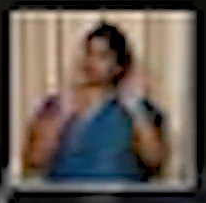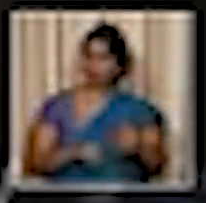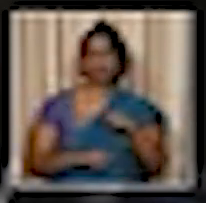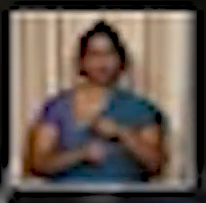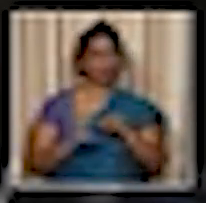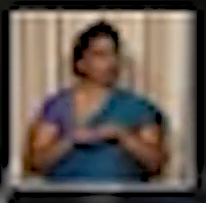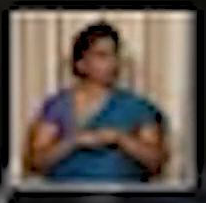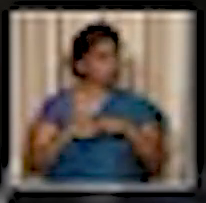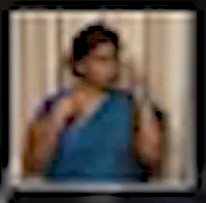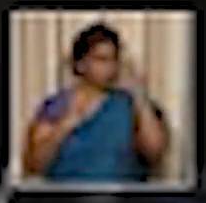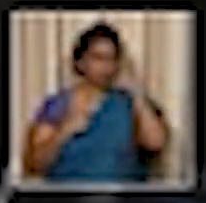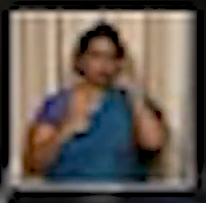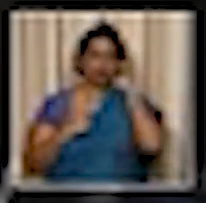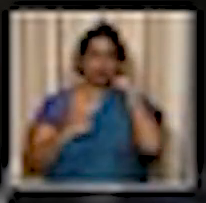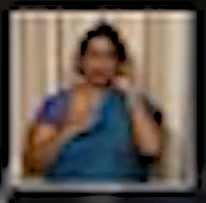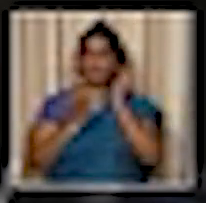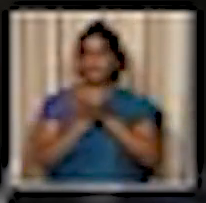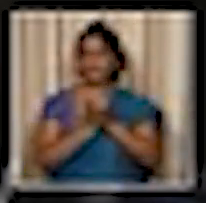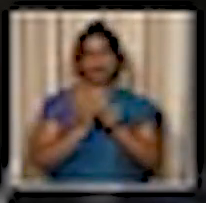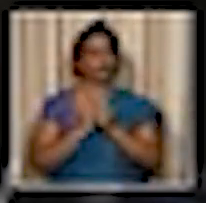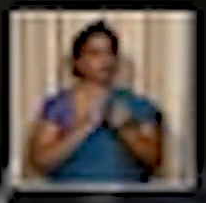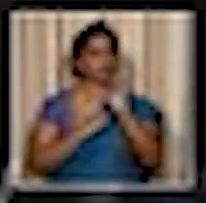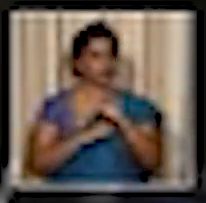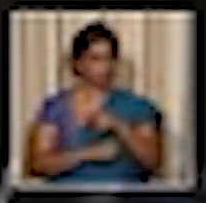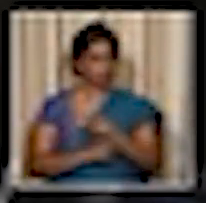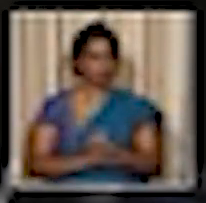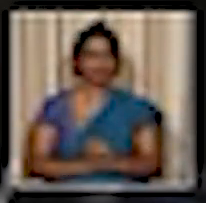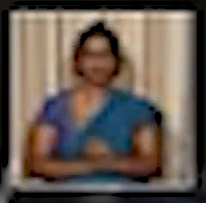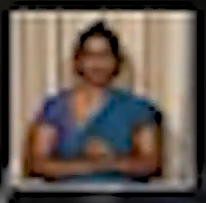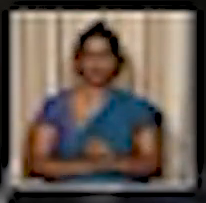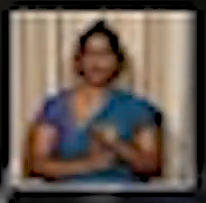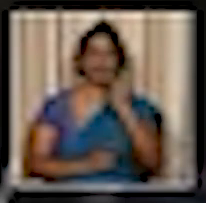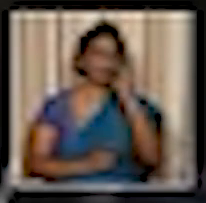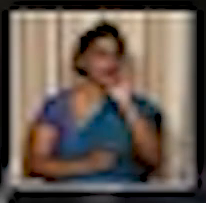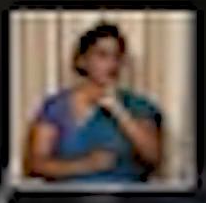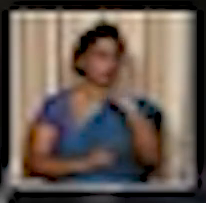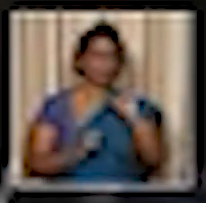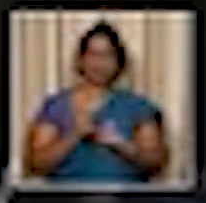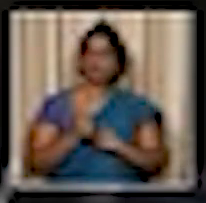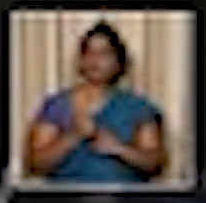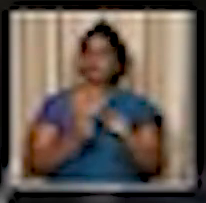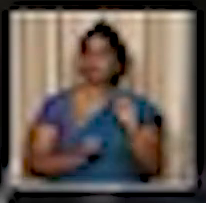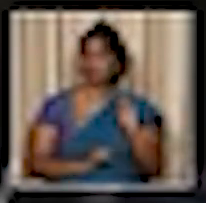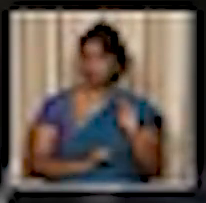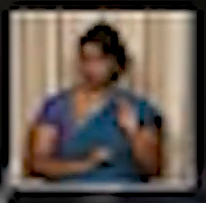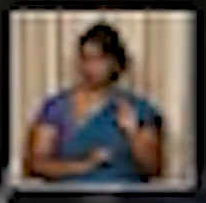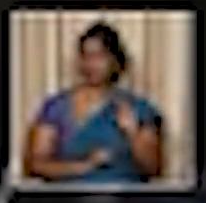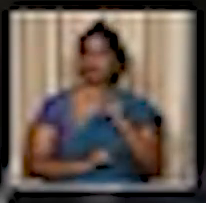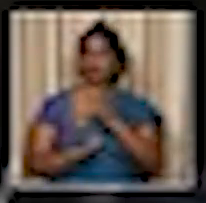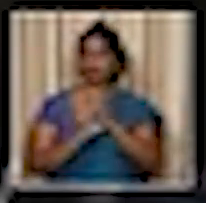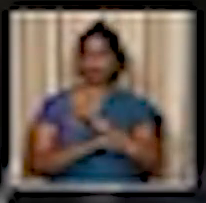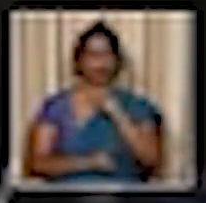ඒ උල්ලංඝනය කළහොත් විනයානුකූල පියවර ගන්නා බවත්ය. 2016 සැප්තැම්බර් 30 දින